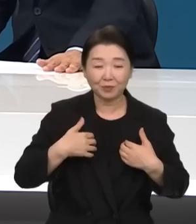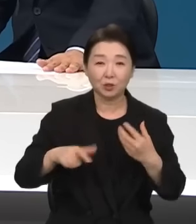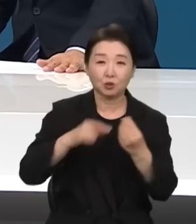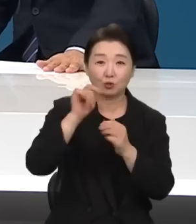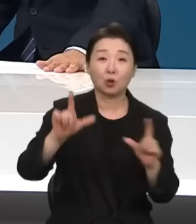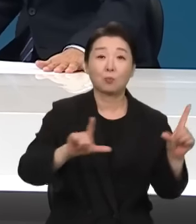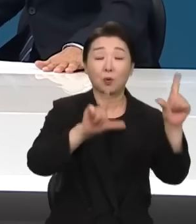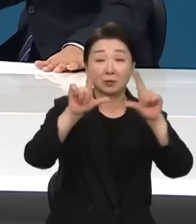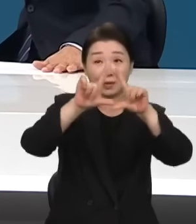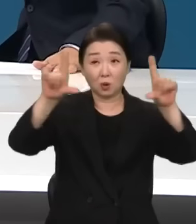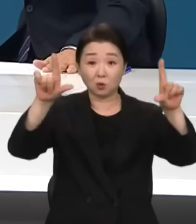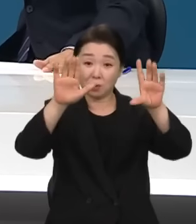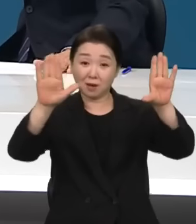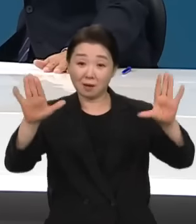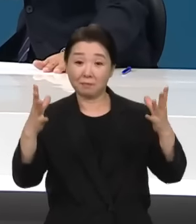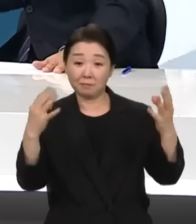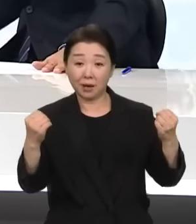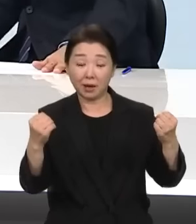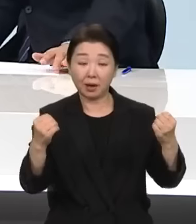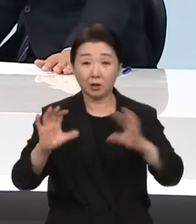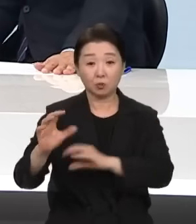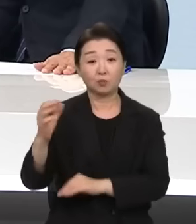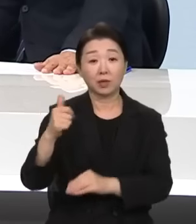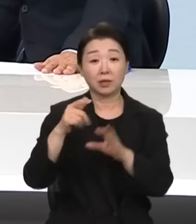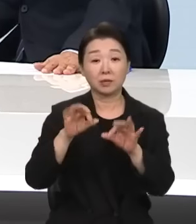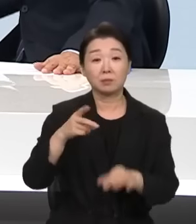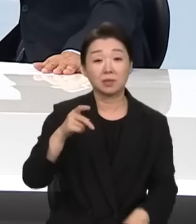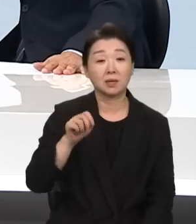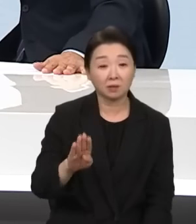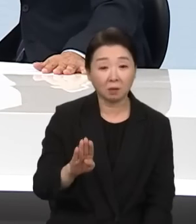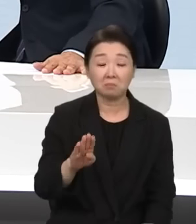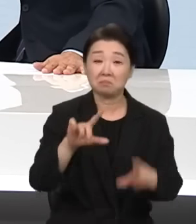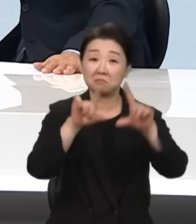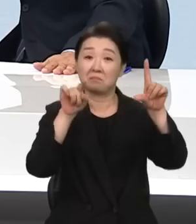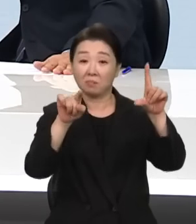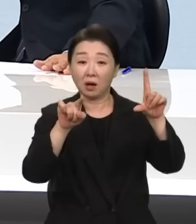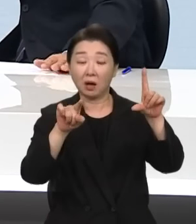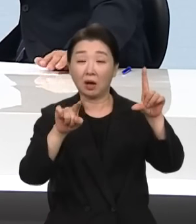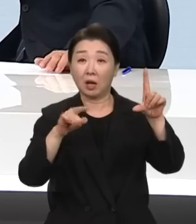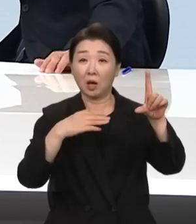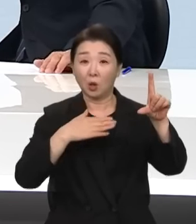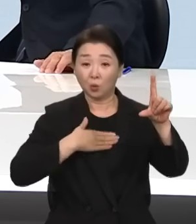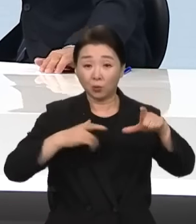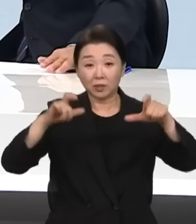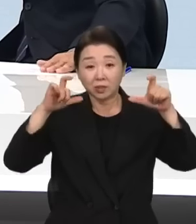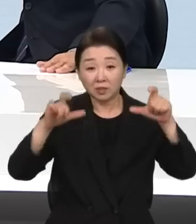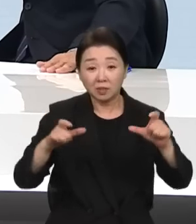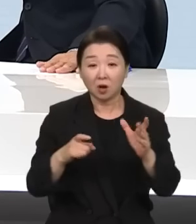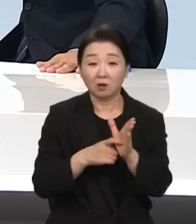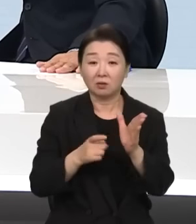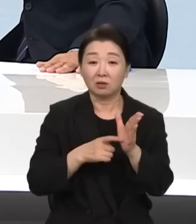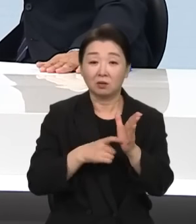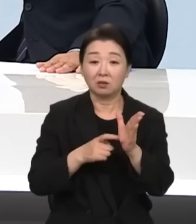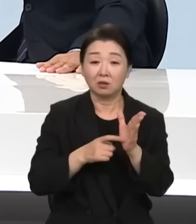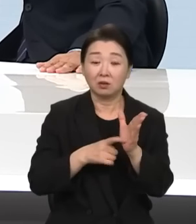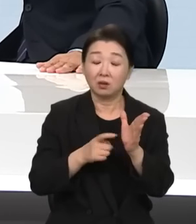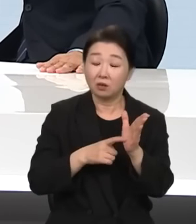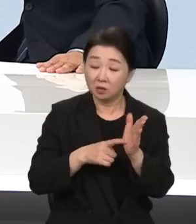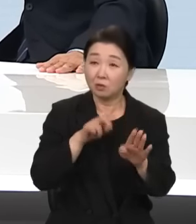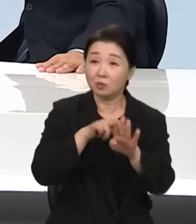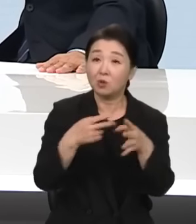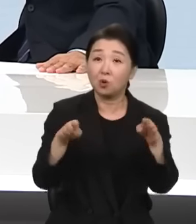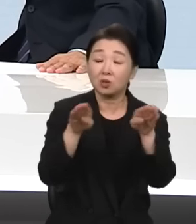현수막을 많이 거는데 자 국민의 임 김재섭 의연 이렇게 걸었습니다 우리 동네 응급진료 기관이라면 병원 번호들을 다 적어